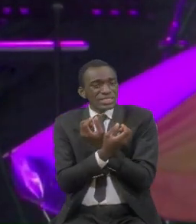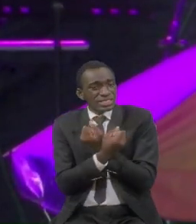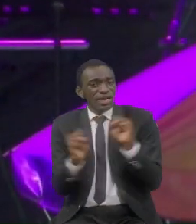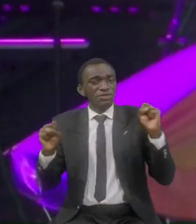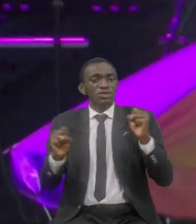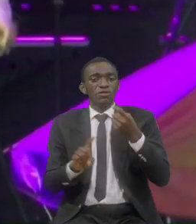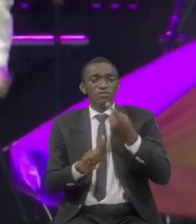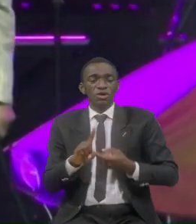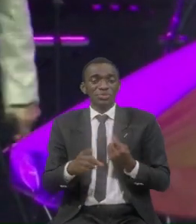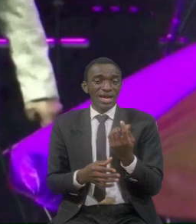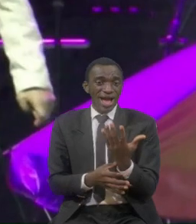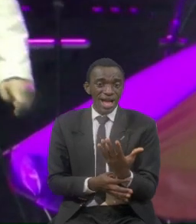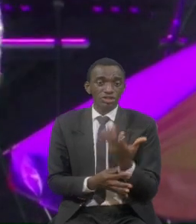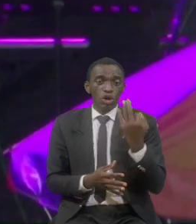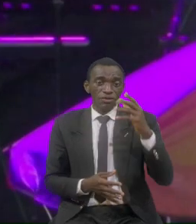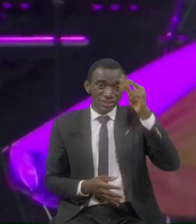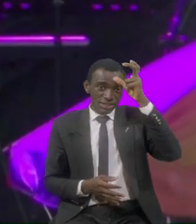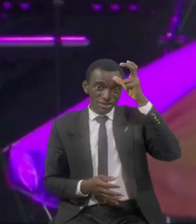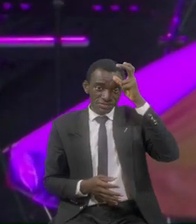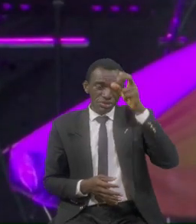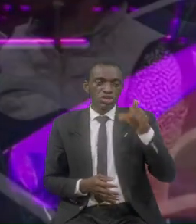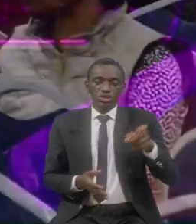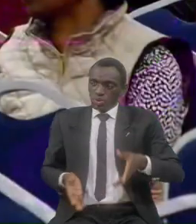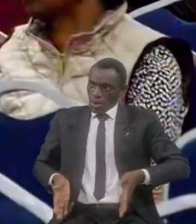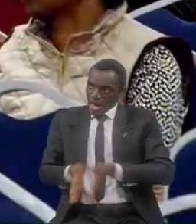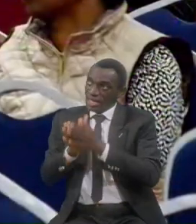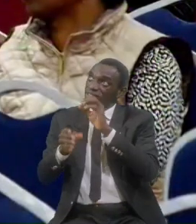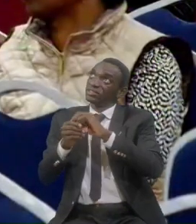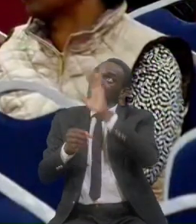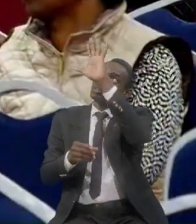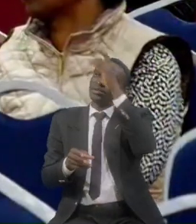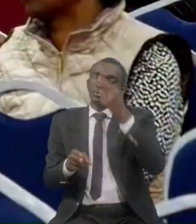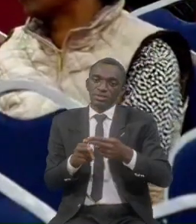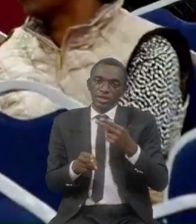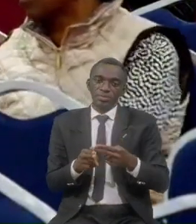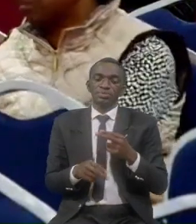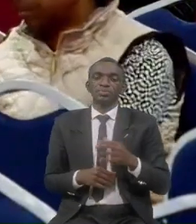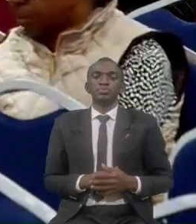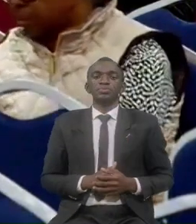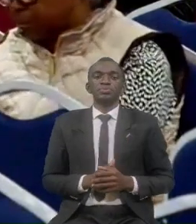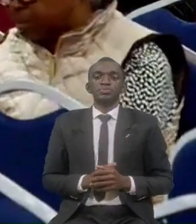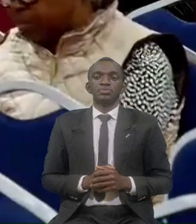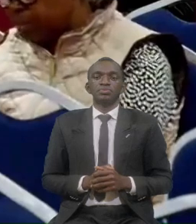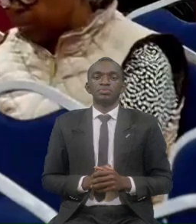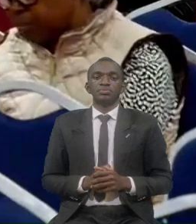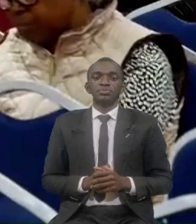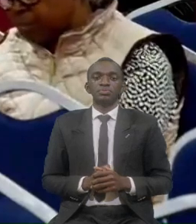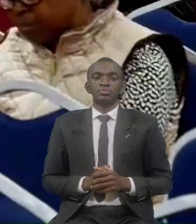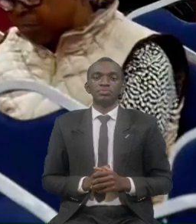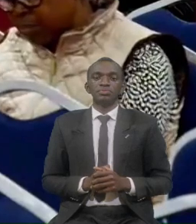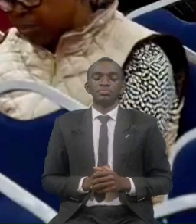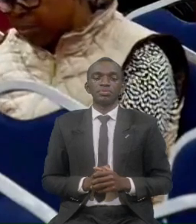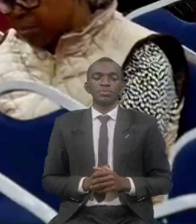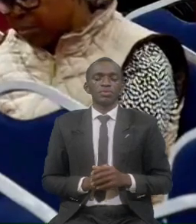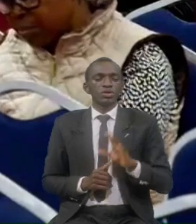devil. We ask in His name. Hingpit nga kagawasan gikan sa kamot sa demonyo nangayo ta dinha nga pangalan.